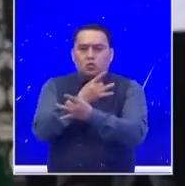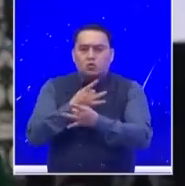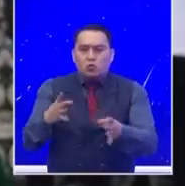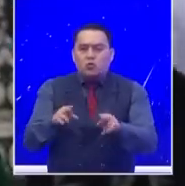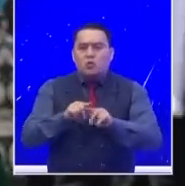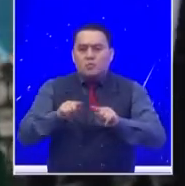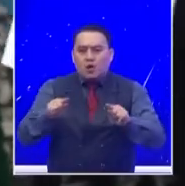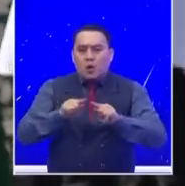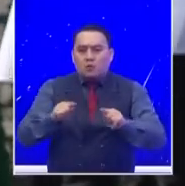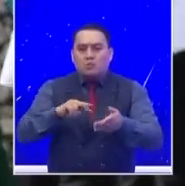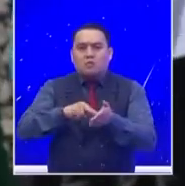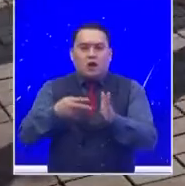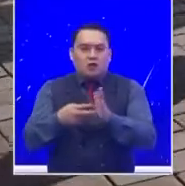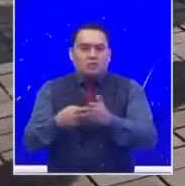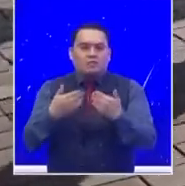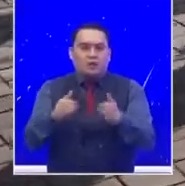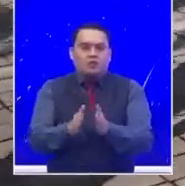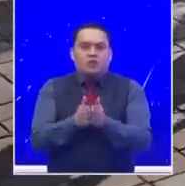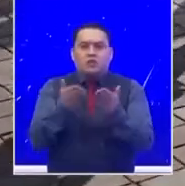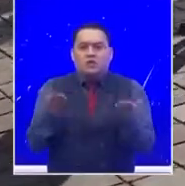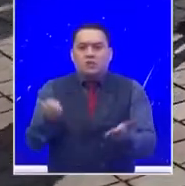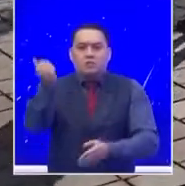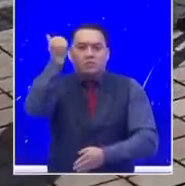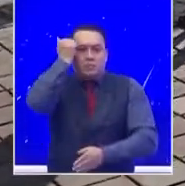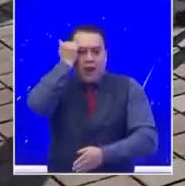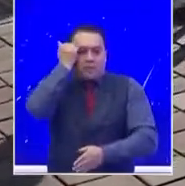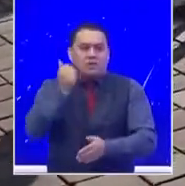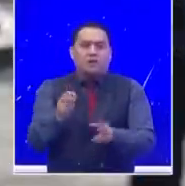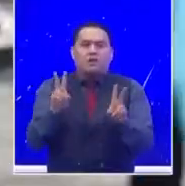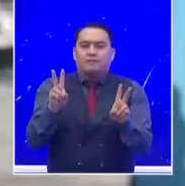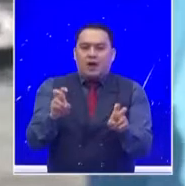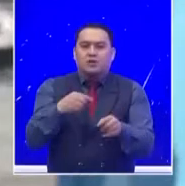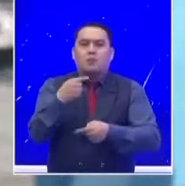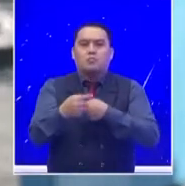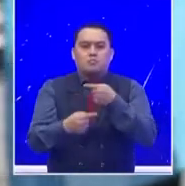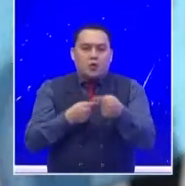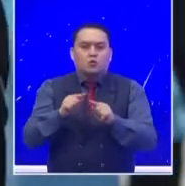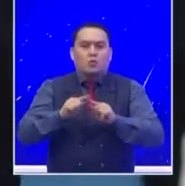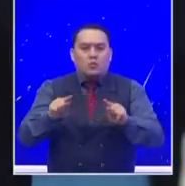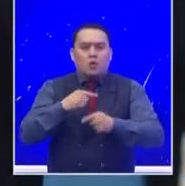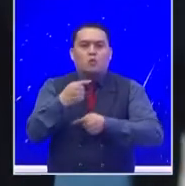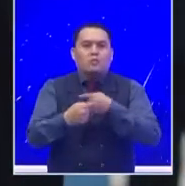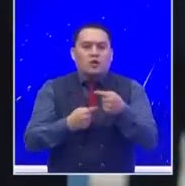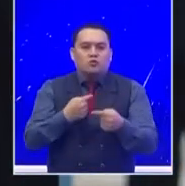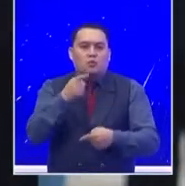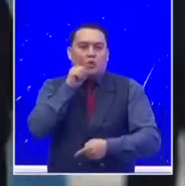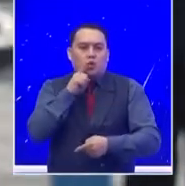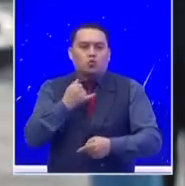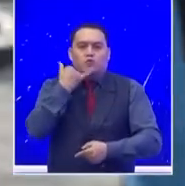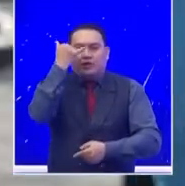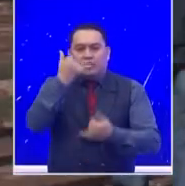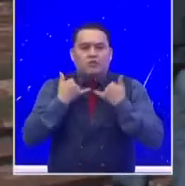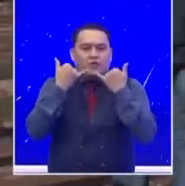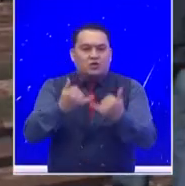объединения впереди большие планы – выпустить книгу памяти. Это не только назидание потомкам, но и своего рода дань благодарности казахскому